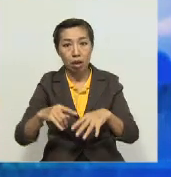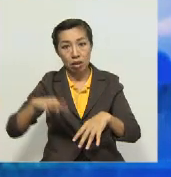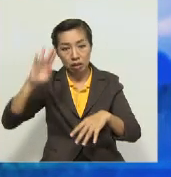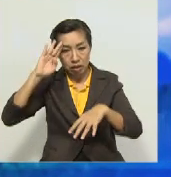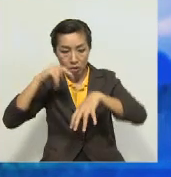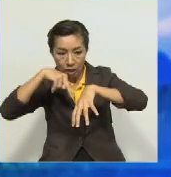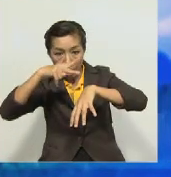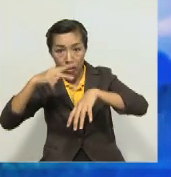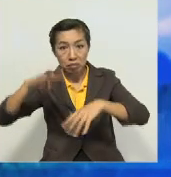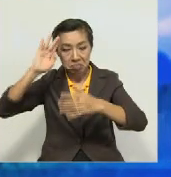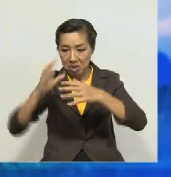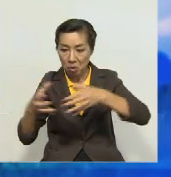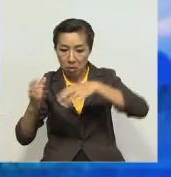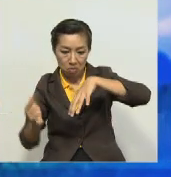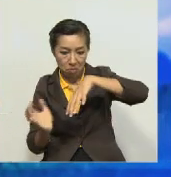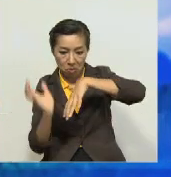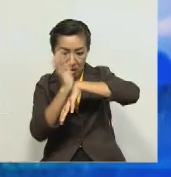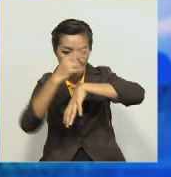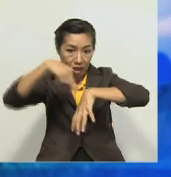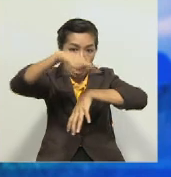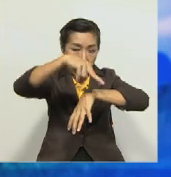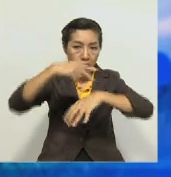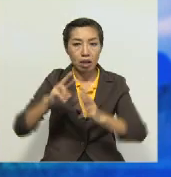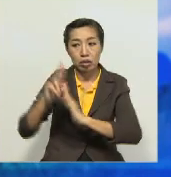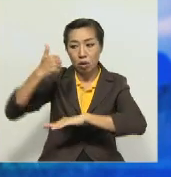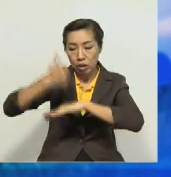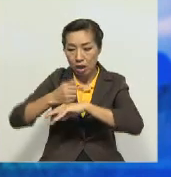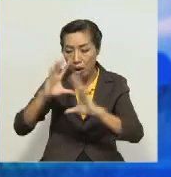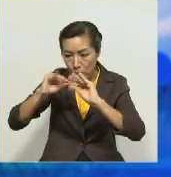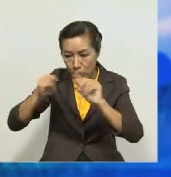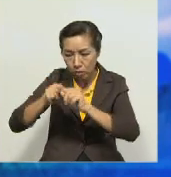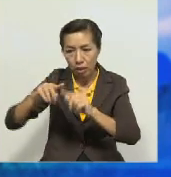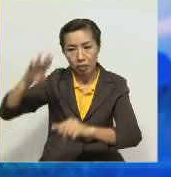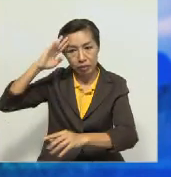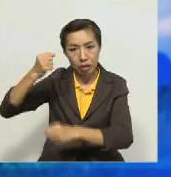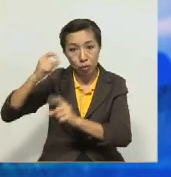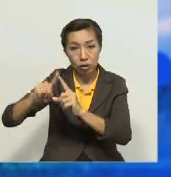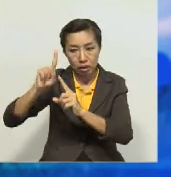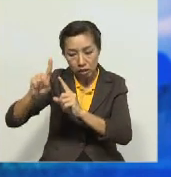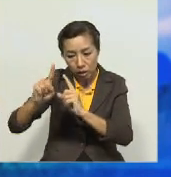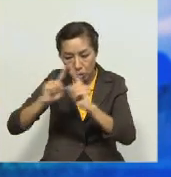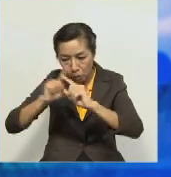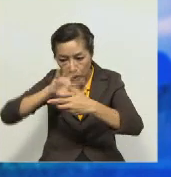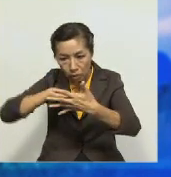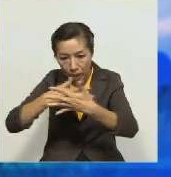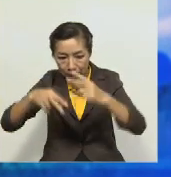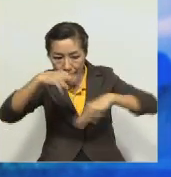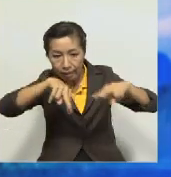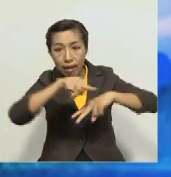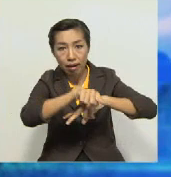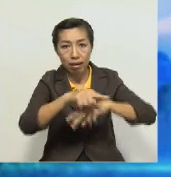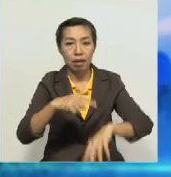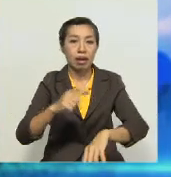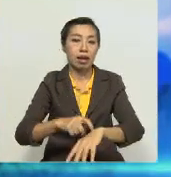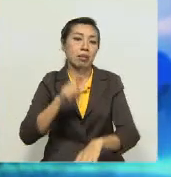หาเหนอท่ำเริ่มตนแล้วด้านผู้วเชียงรายประชุม.ท. 1 เพื่อหาแนวทางเข้าค้นหา13 น.